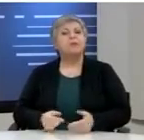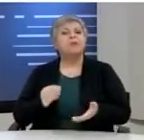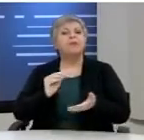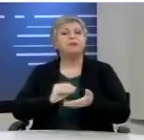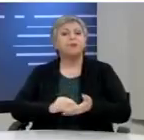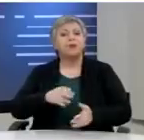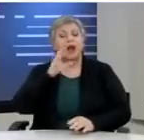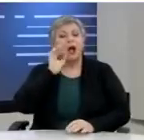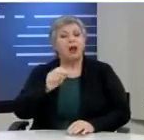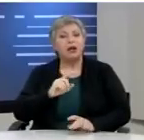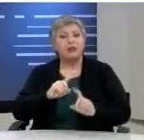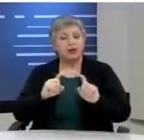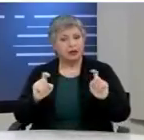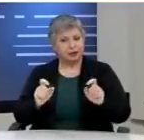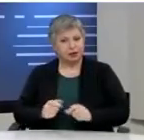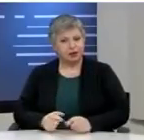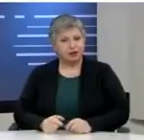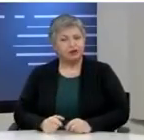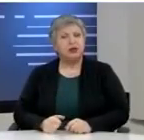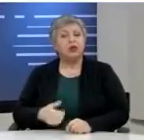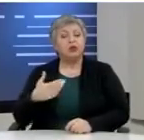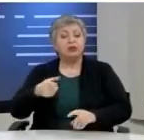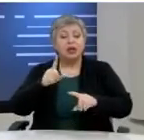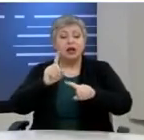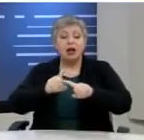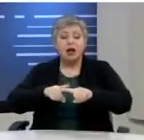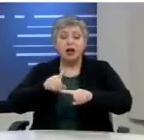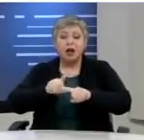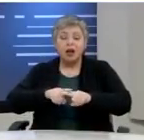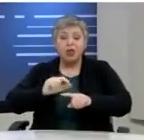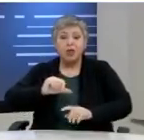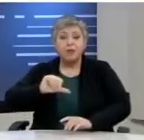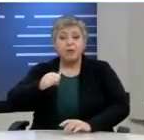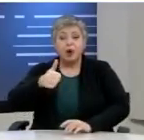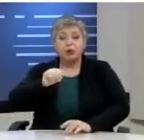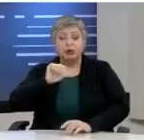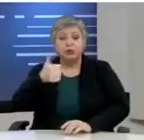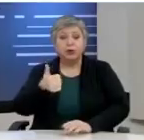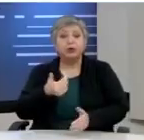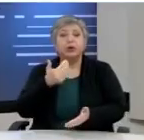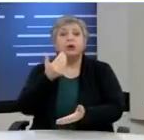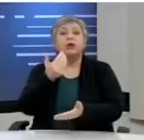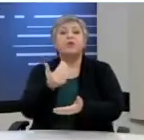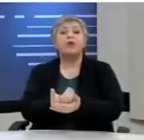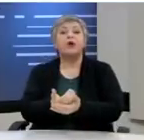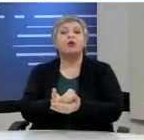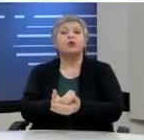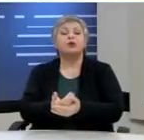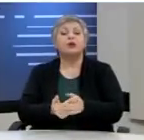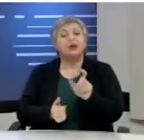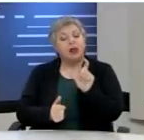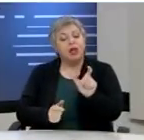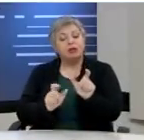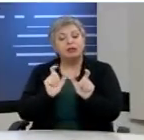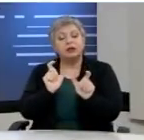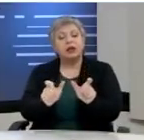ότι η Ελλάδα είναι αυτή που πρώτη πρότεινε τη σύνθετη ονομασία με τον όρο